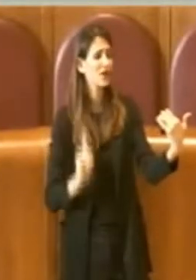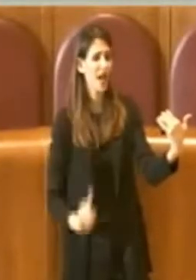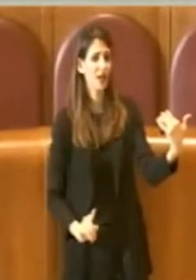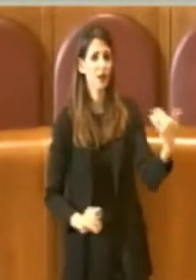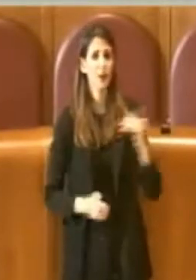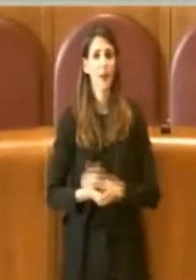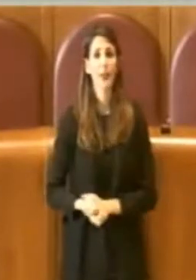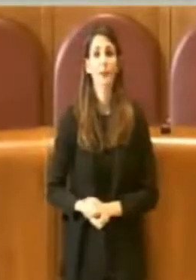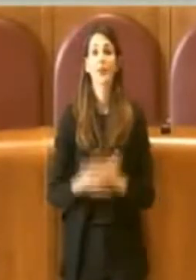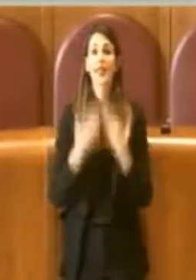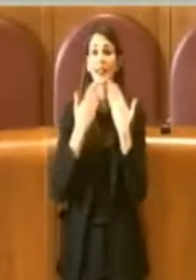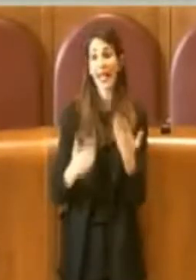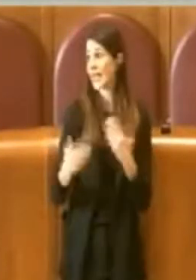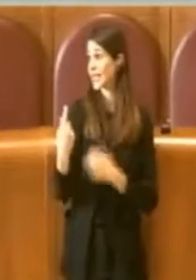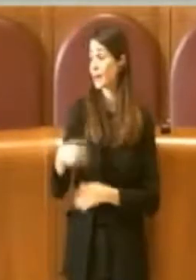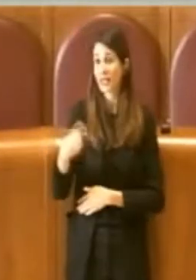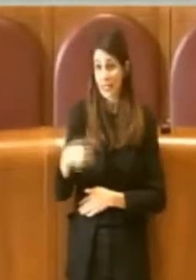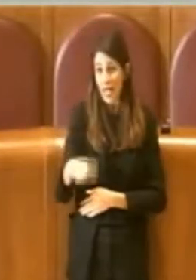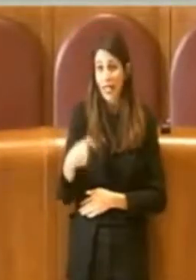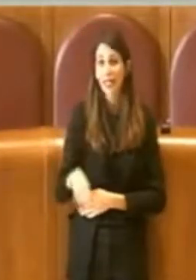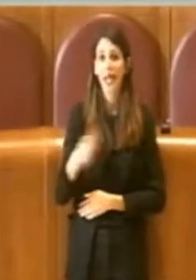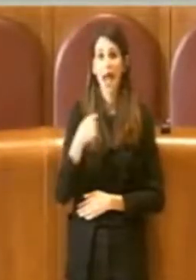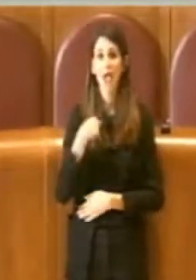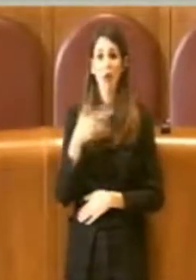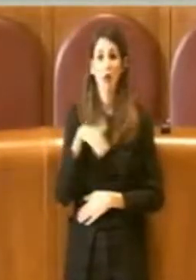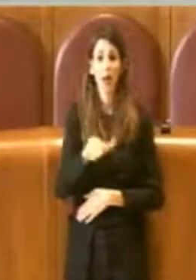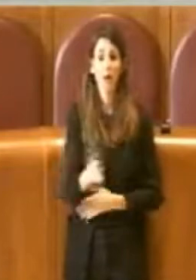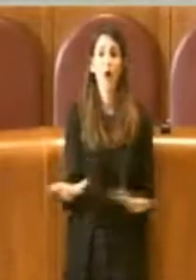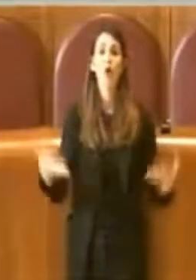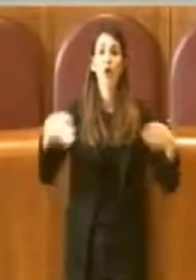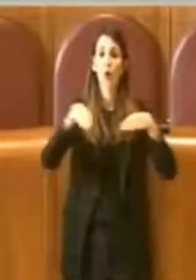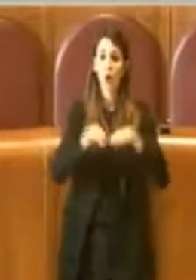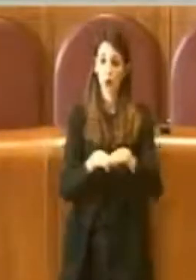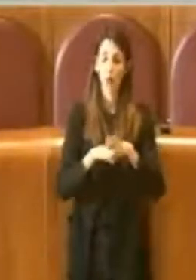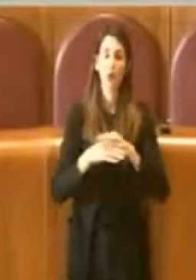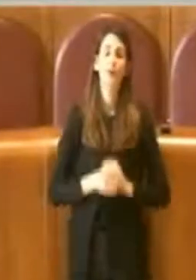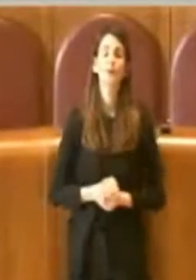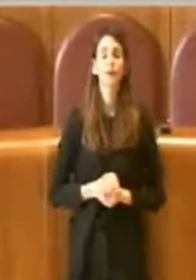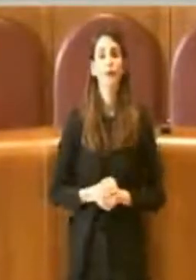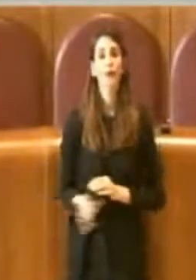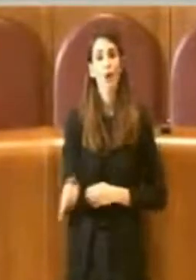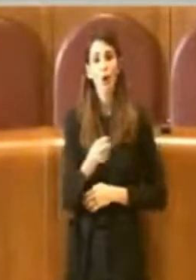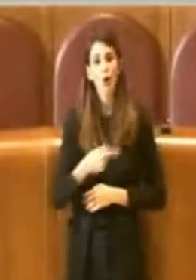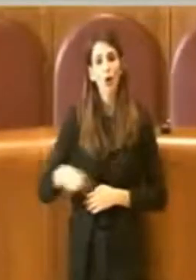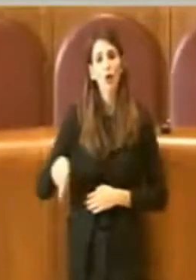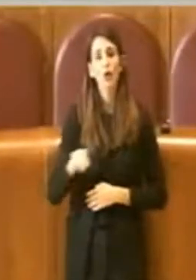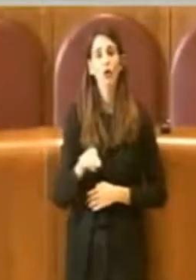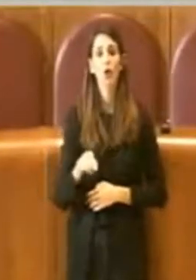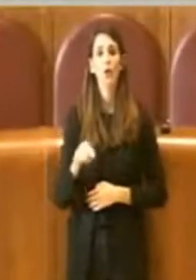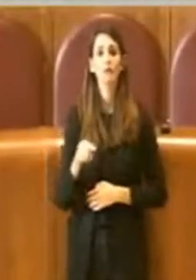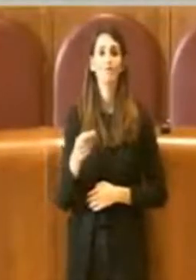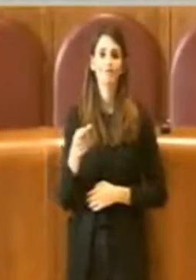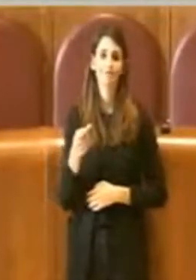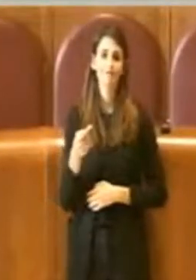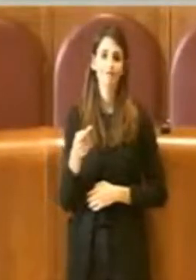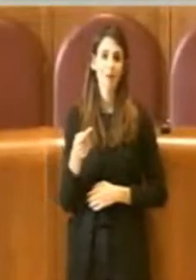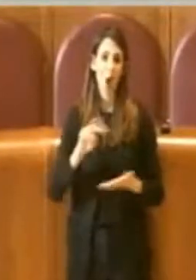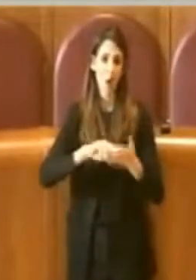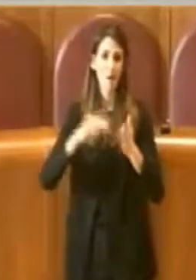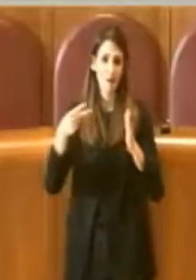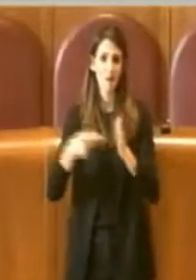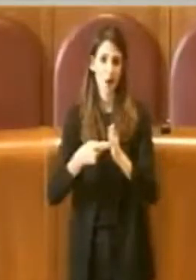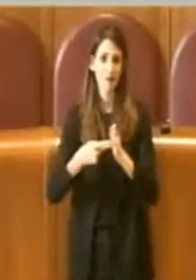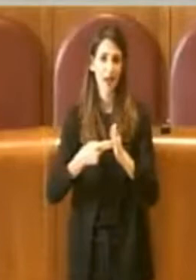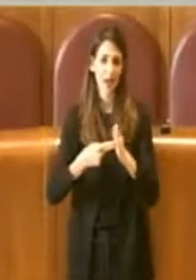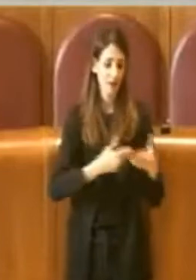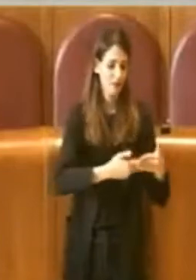Grazie a lei Presidente, ma stavo veramente concludendo e dicevo quello che poi anche noi stiamo mettendo in campo, perché ovviamente gli ostacoli ci sono, ma